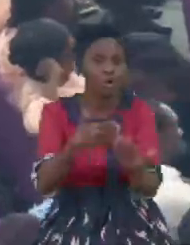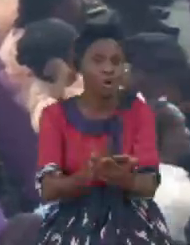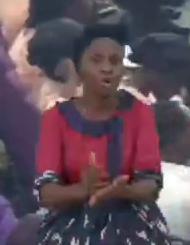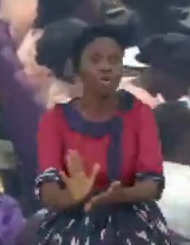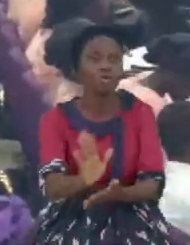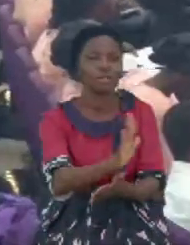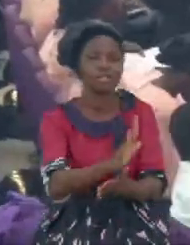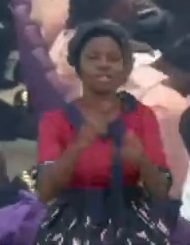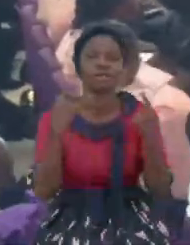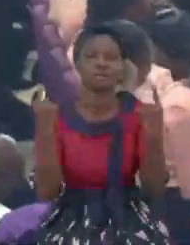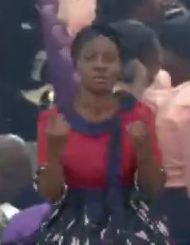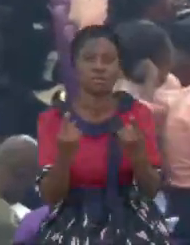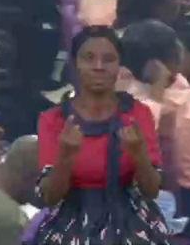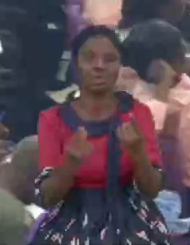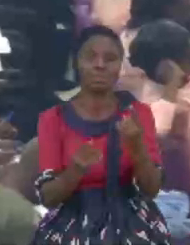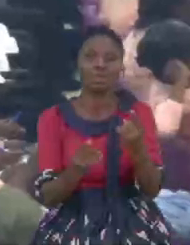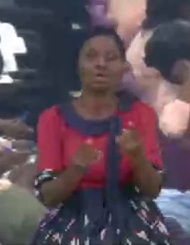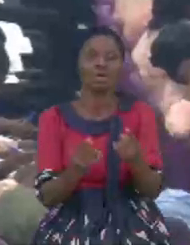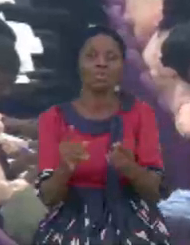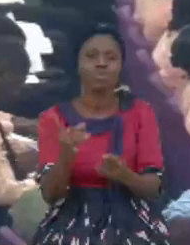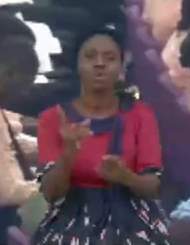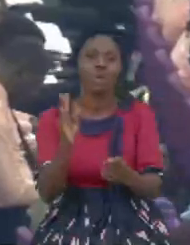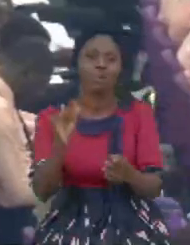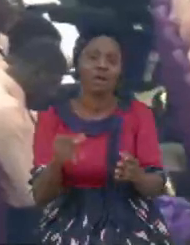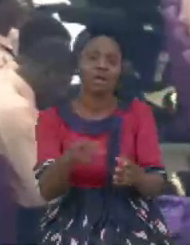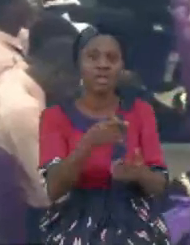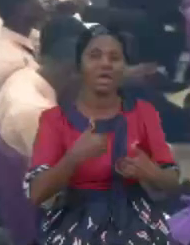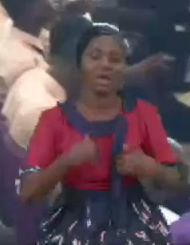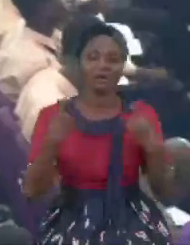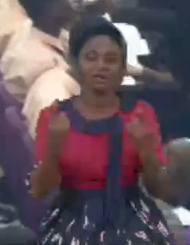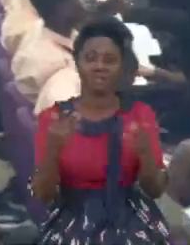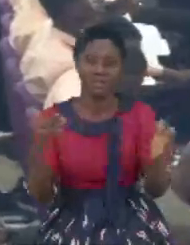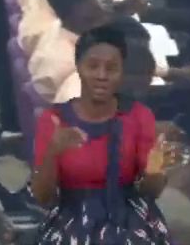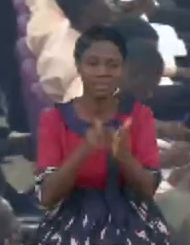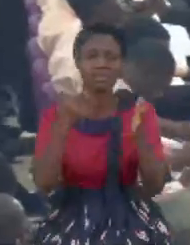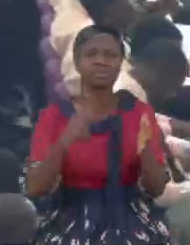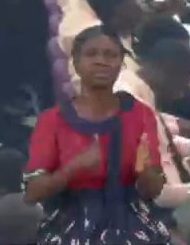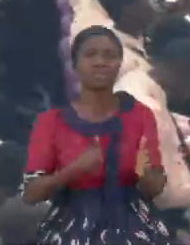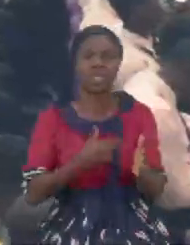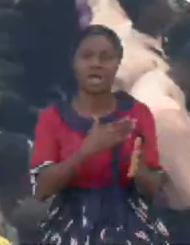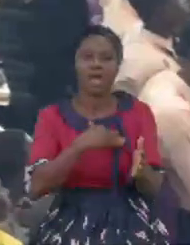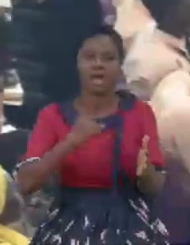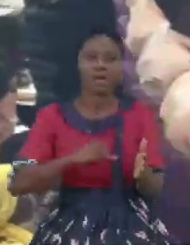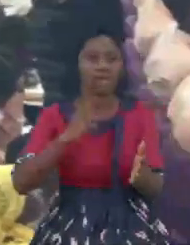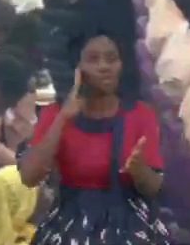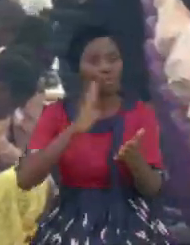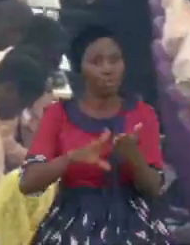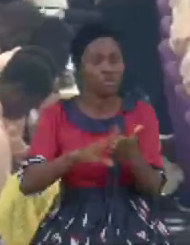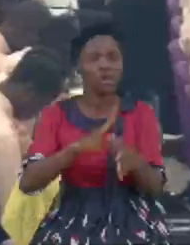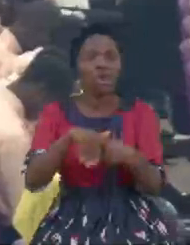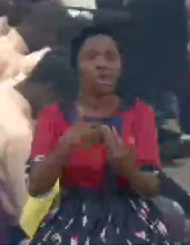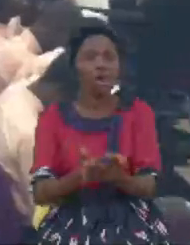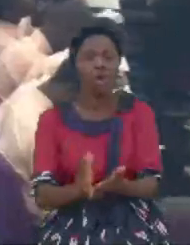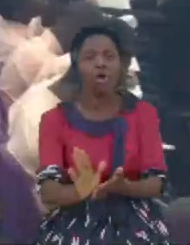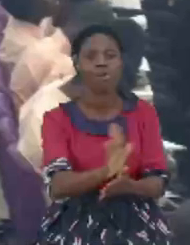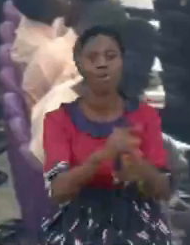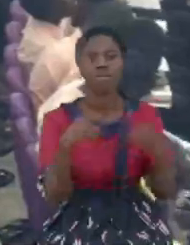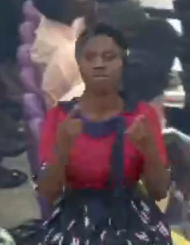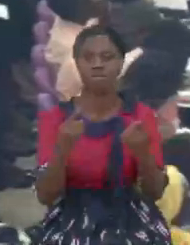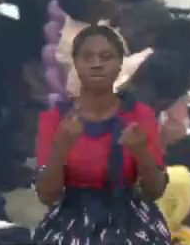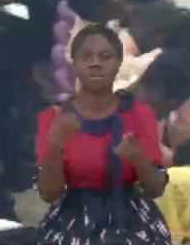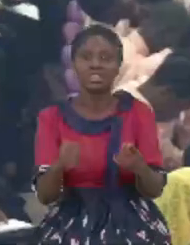de toutes les iniquités qu'ils ont commises contre moi. Je leur pardonnerai toutes les iniquités. Le